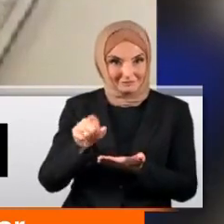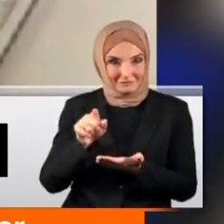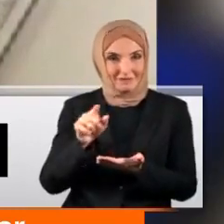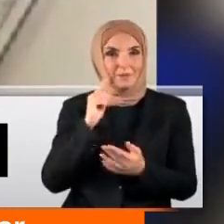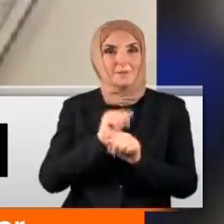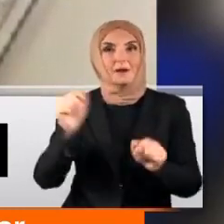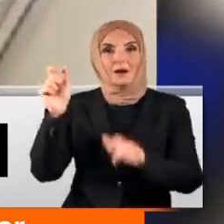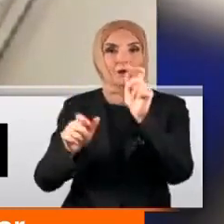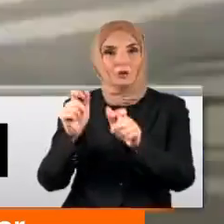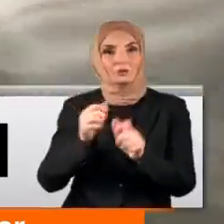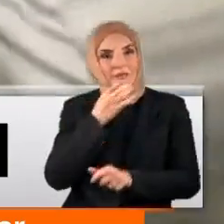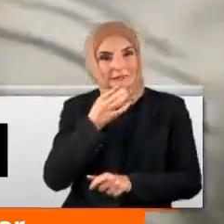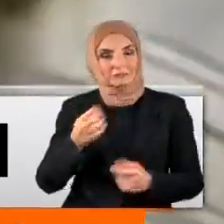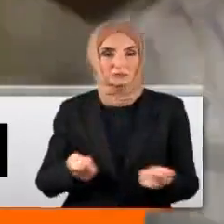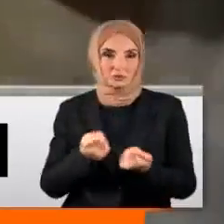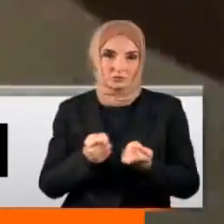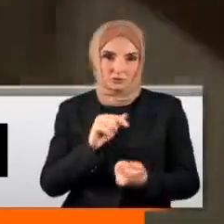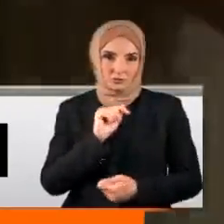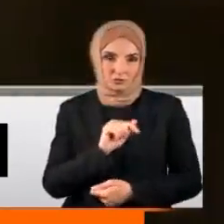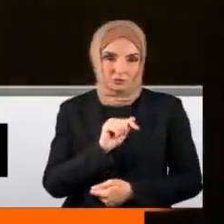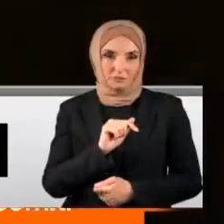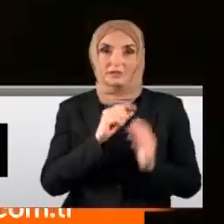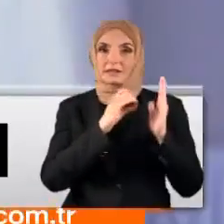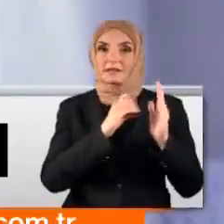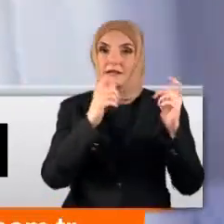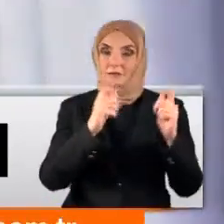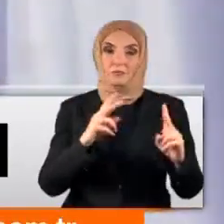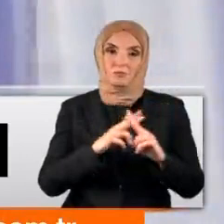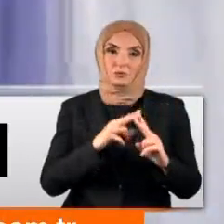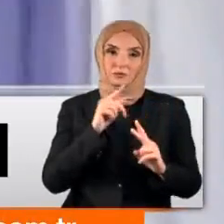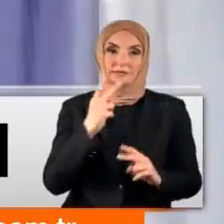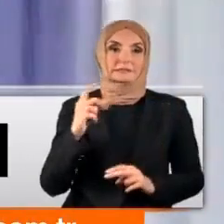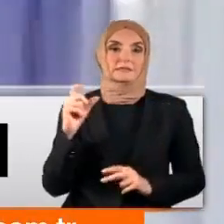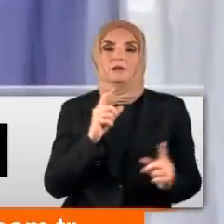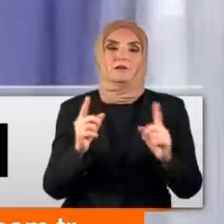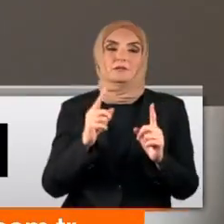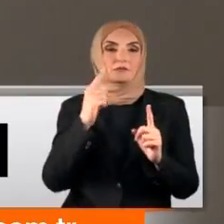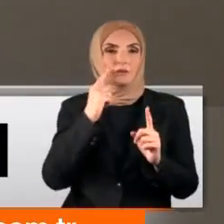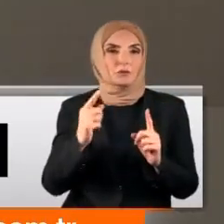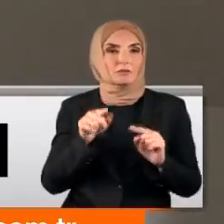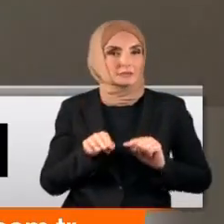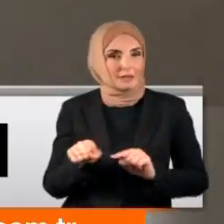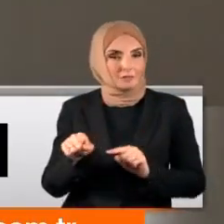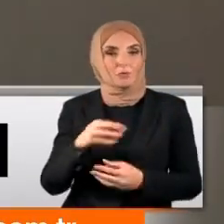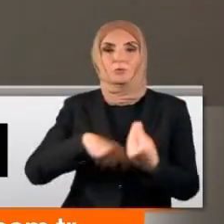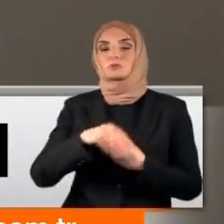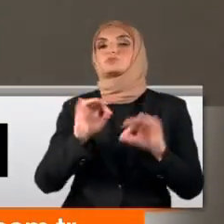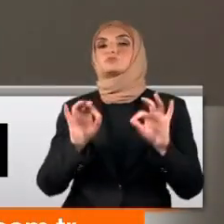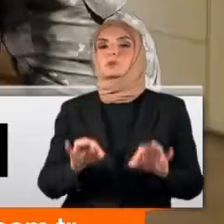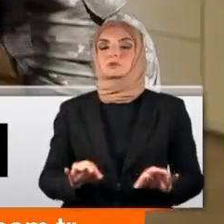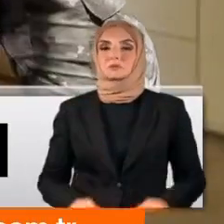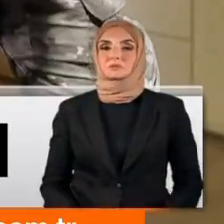ve İstanbul Emniyeti 2 aydır Safari çetesini takipteydi. Operasyon için düğmeye basıldı. Araba kararımız var. Evde bir